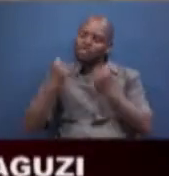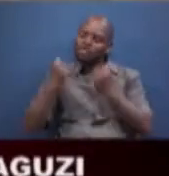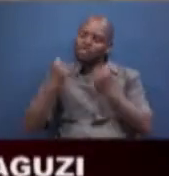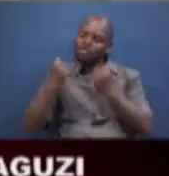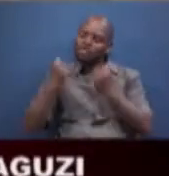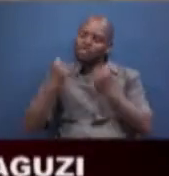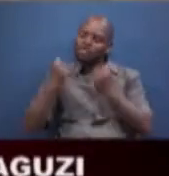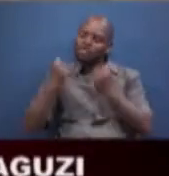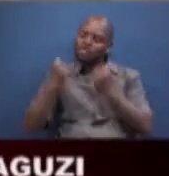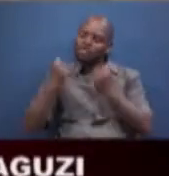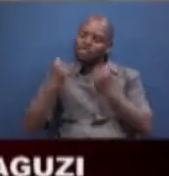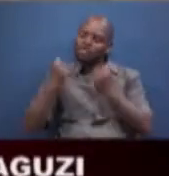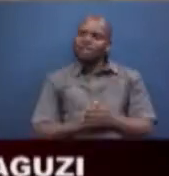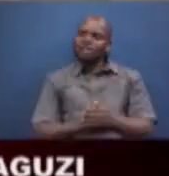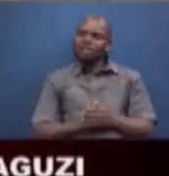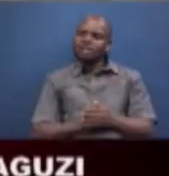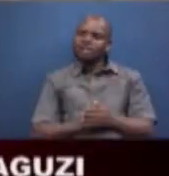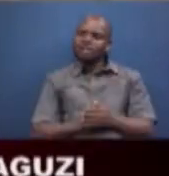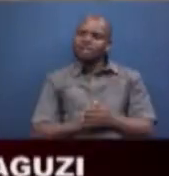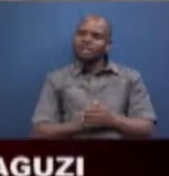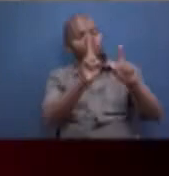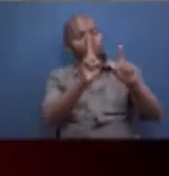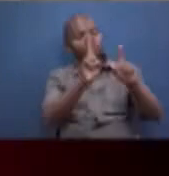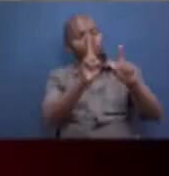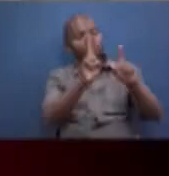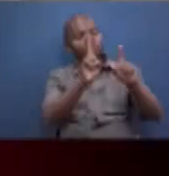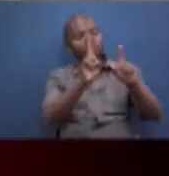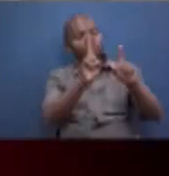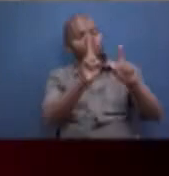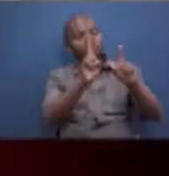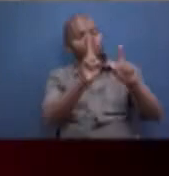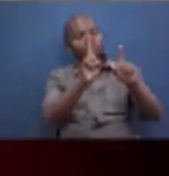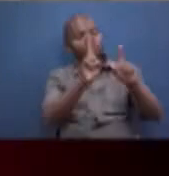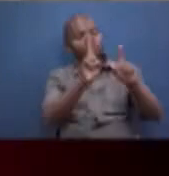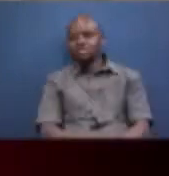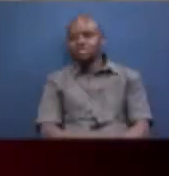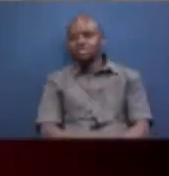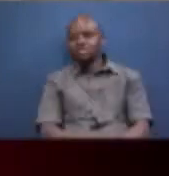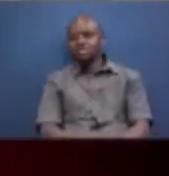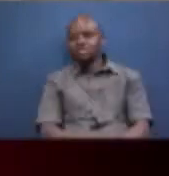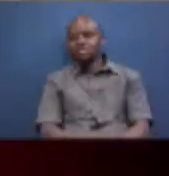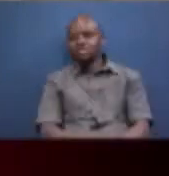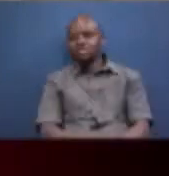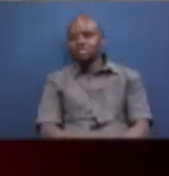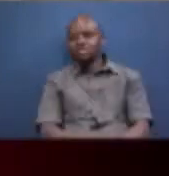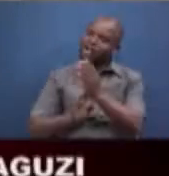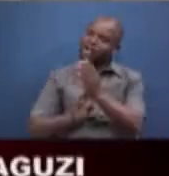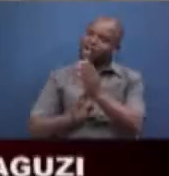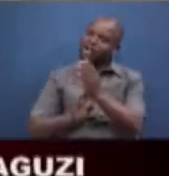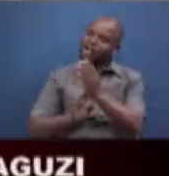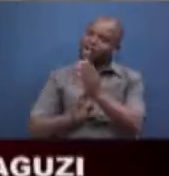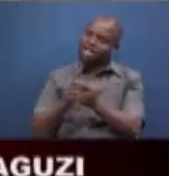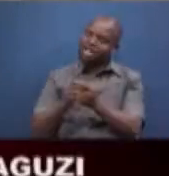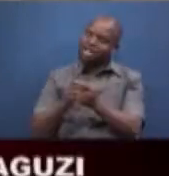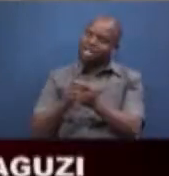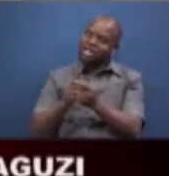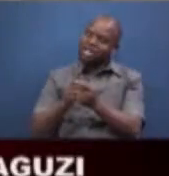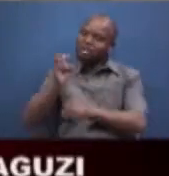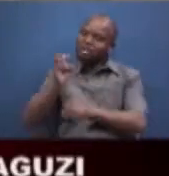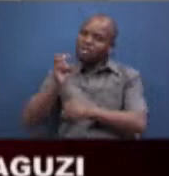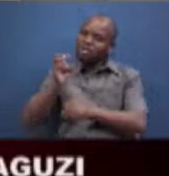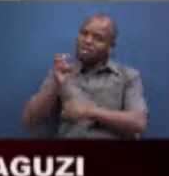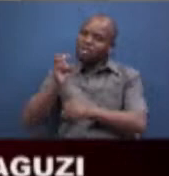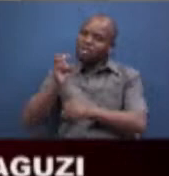hawa tuongee nao. Hapa kuna jambo. Na hilo jambo limejificha. Na inawezekana